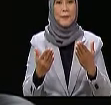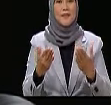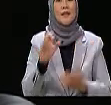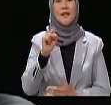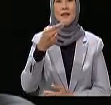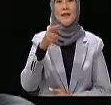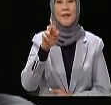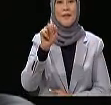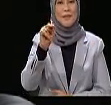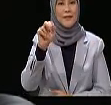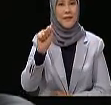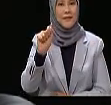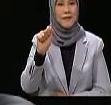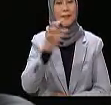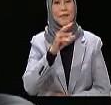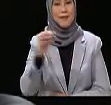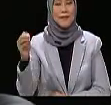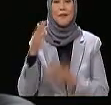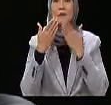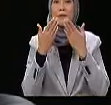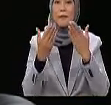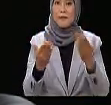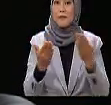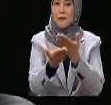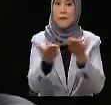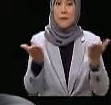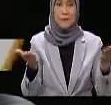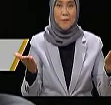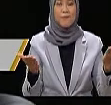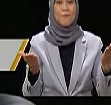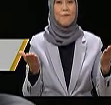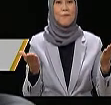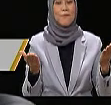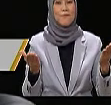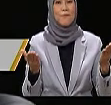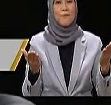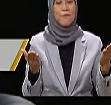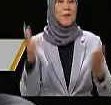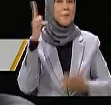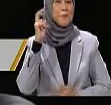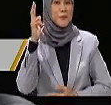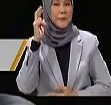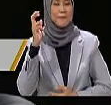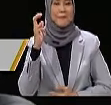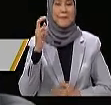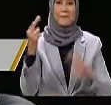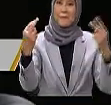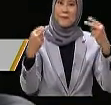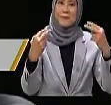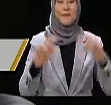Carina dan Makasih kepada semua penonton yang telah Sudi untuk menjadi pendengar yang baik